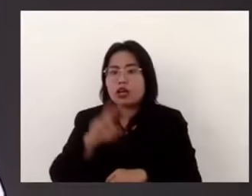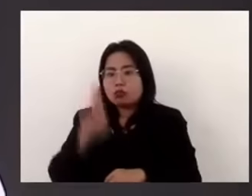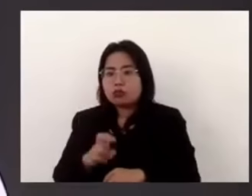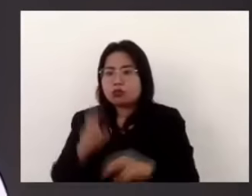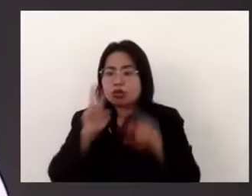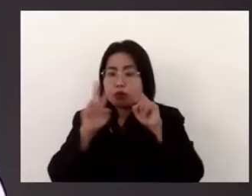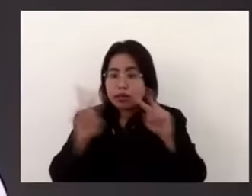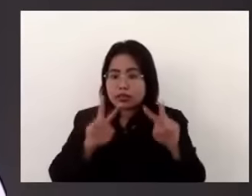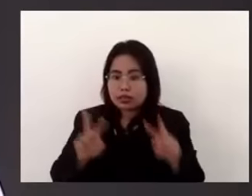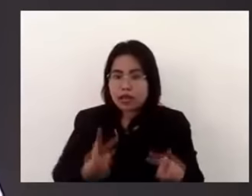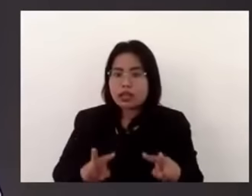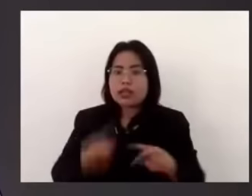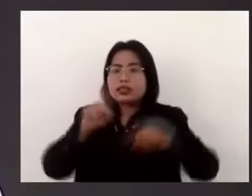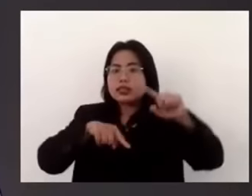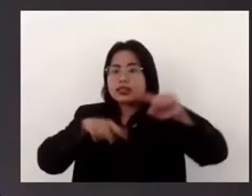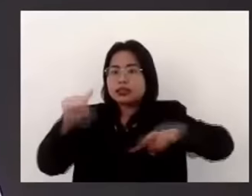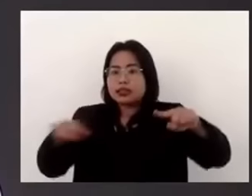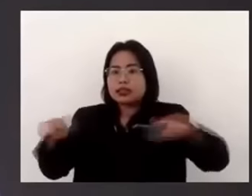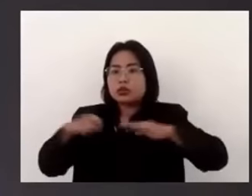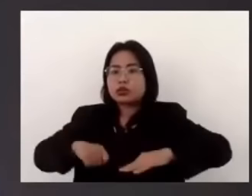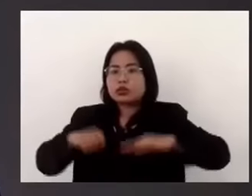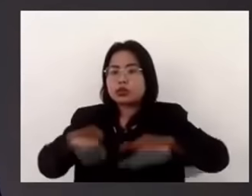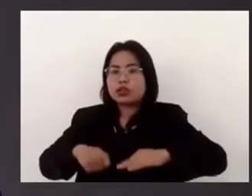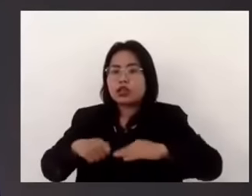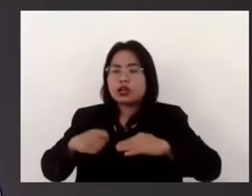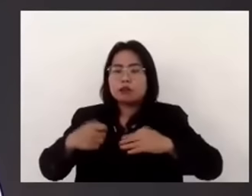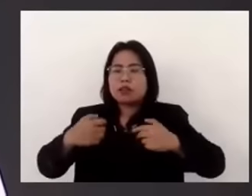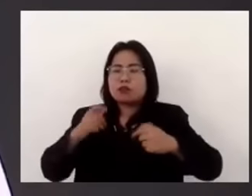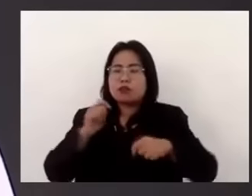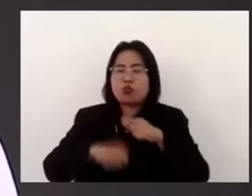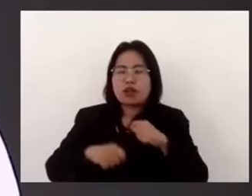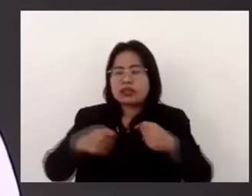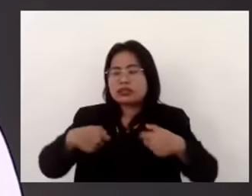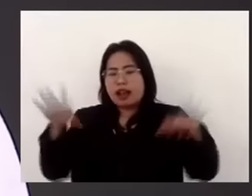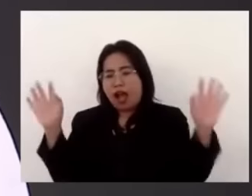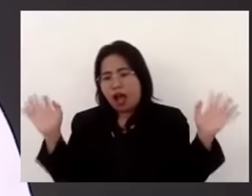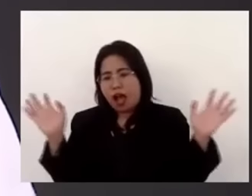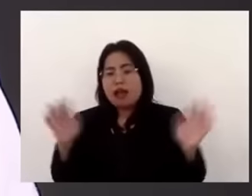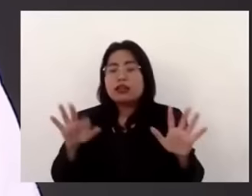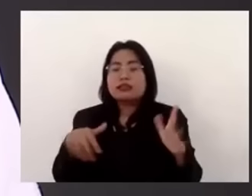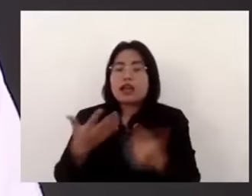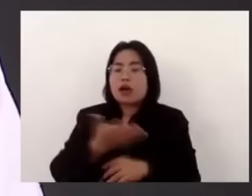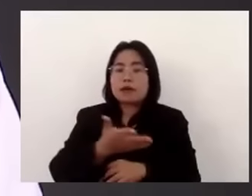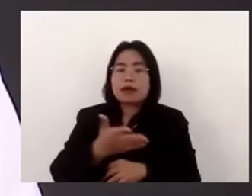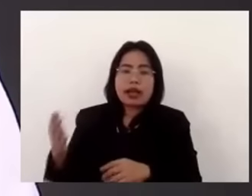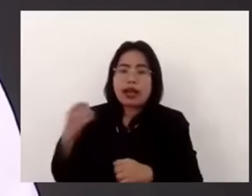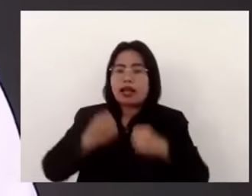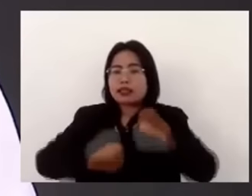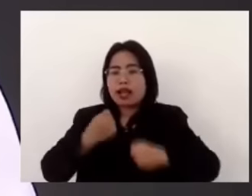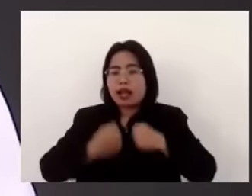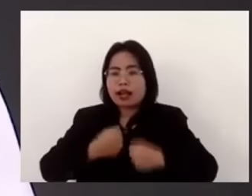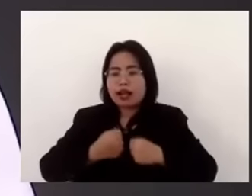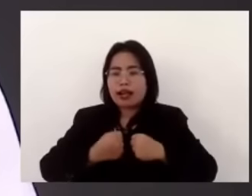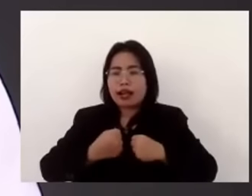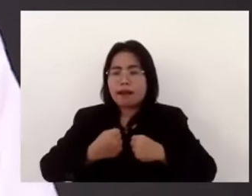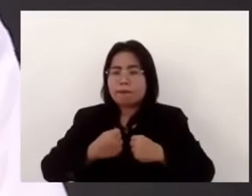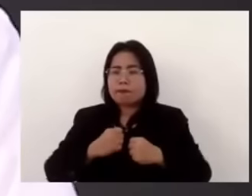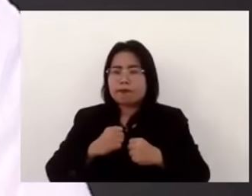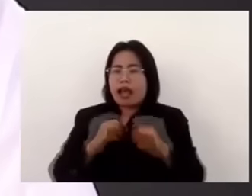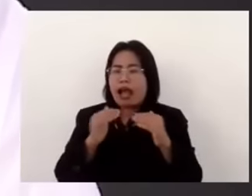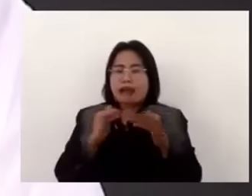pastikan jenis-jenis sanksi yang menjerakan agar mereka-mereka yang bertindak tidak